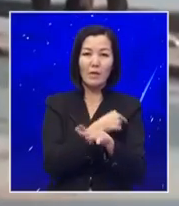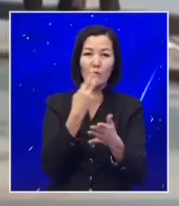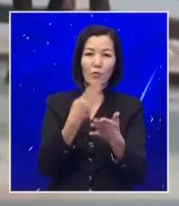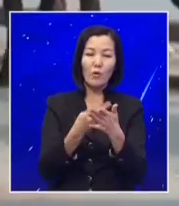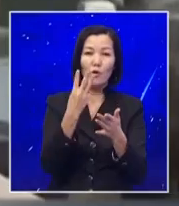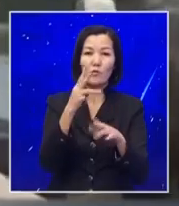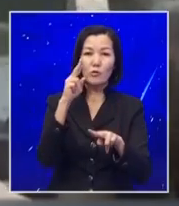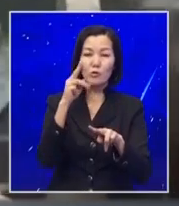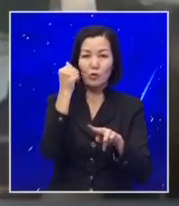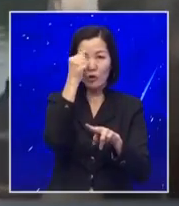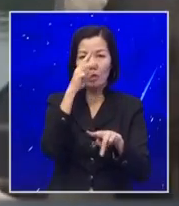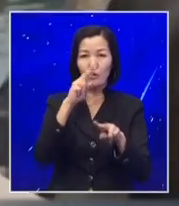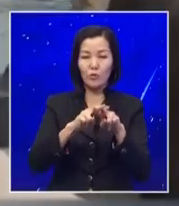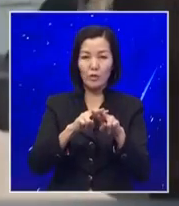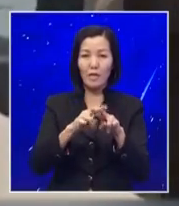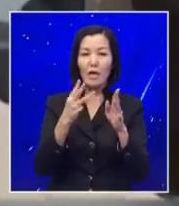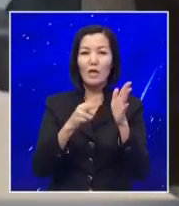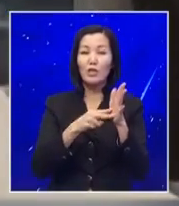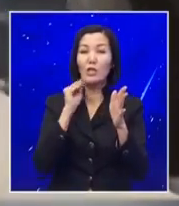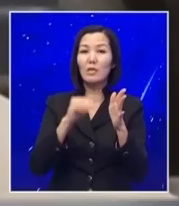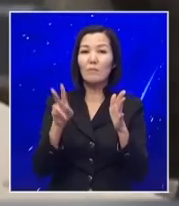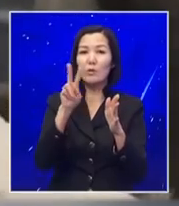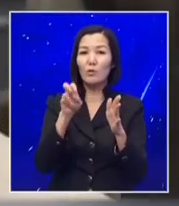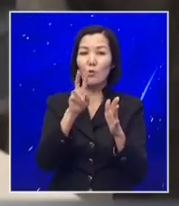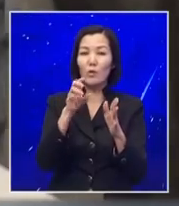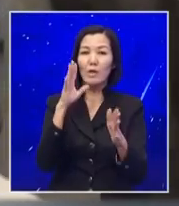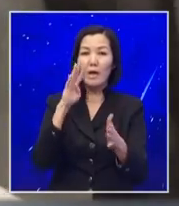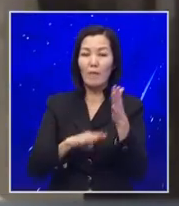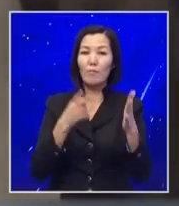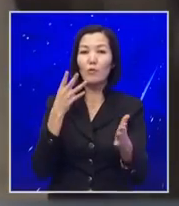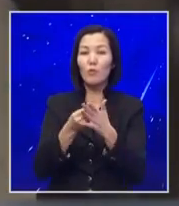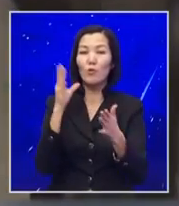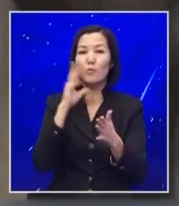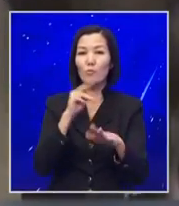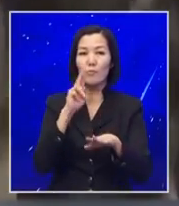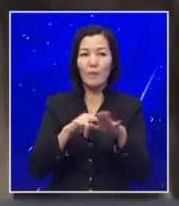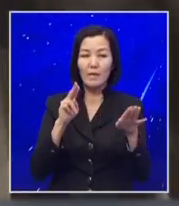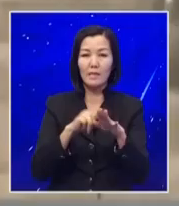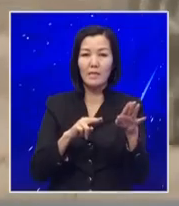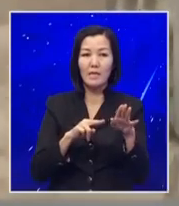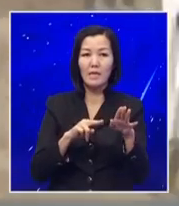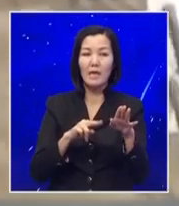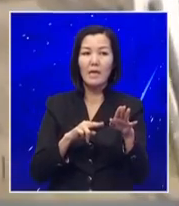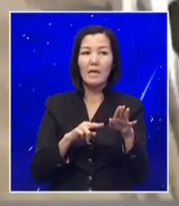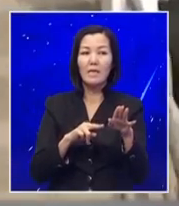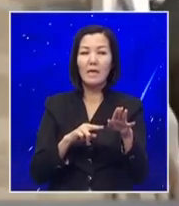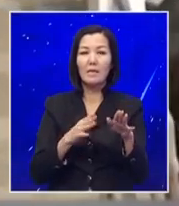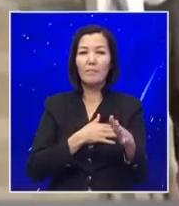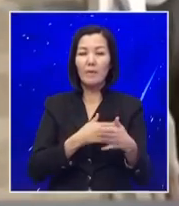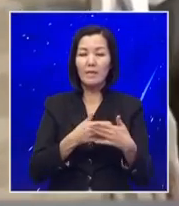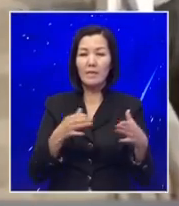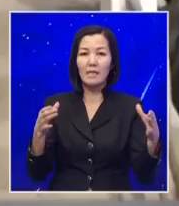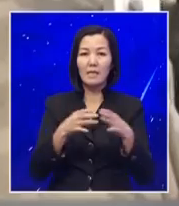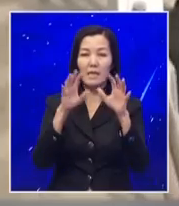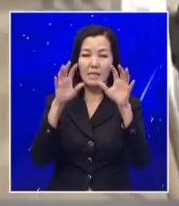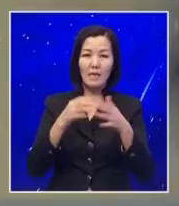жылға сотталады, немесе 7 мың доллар айыппұл төлеуі мүмкін. Штат полициясы азаматқа күш көрсеткен белсенділер заң